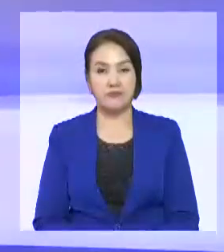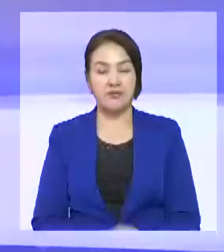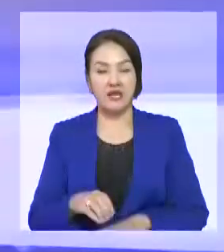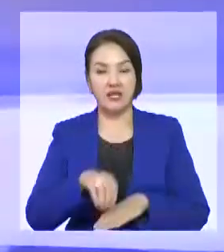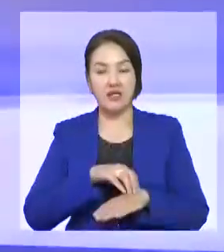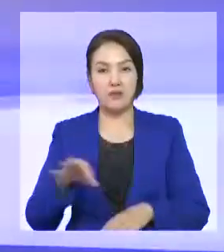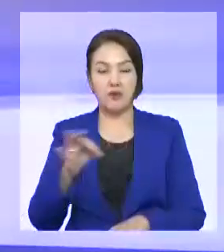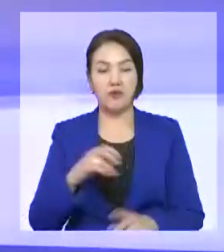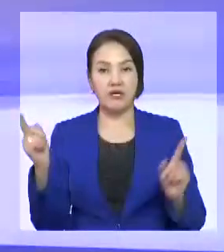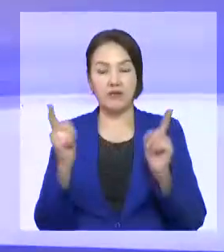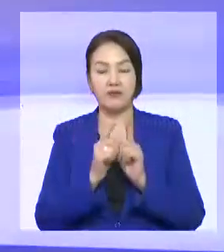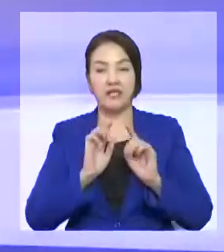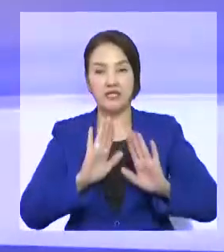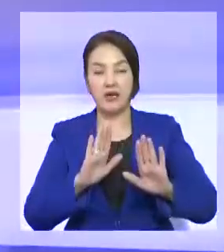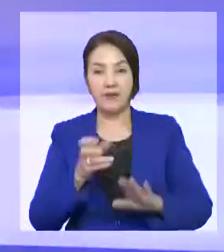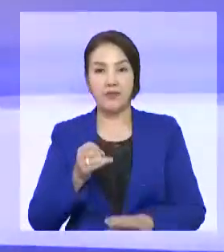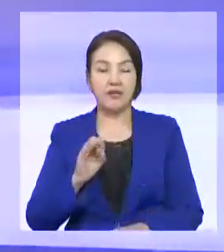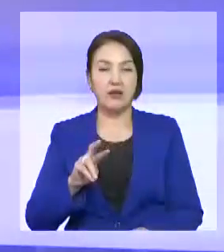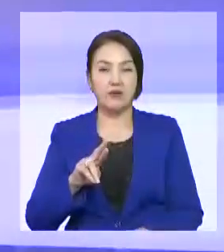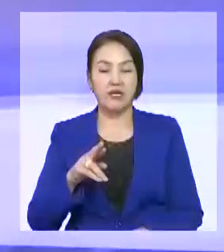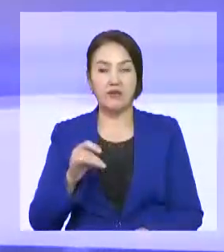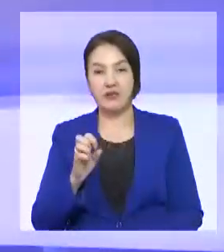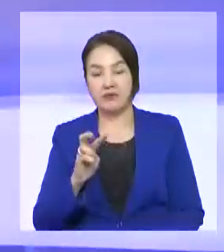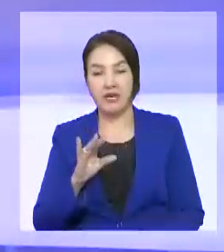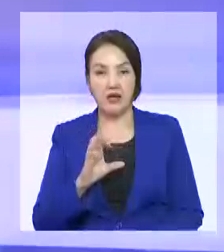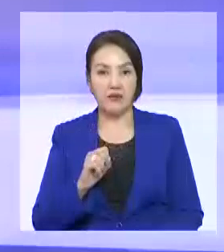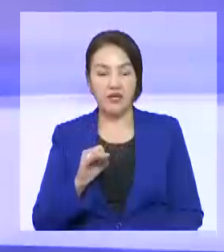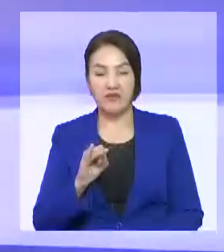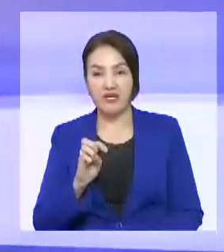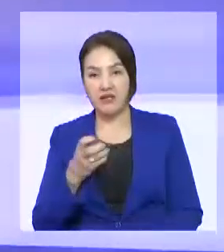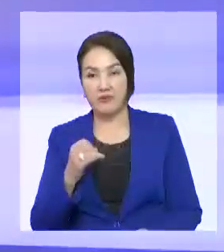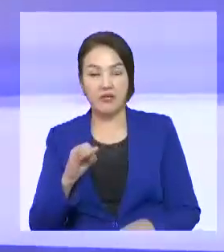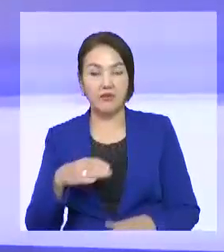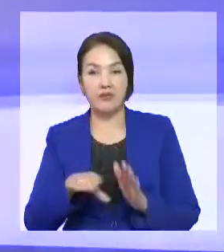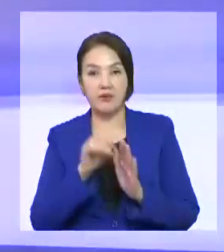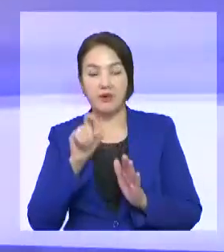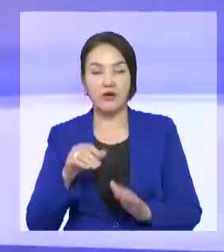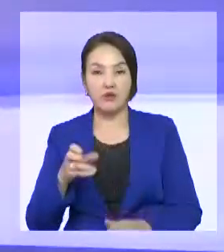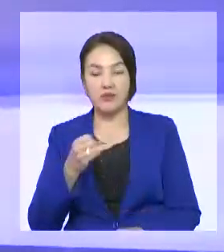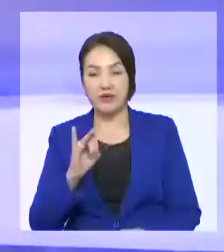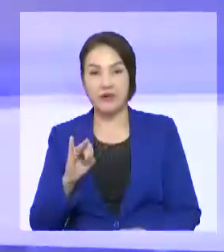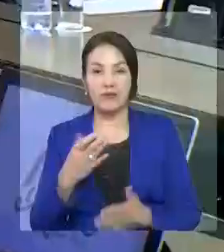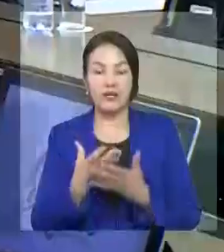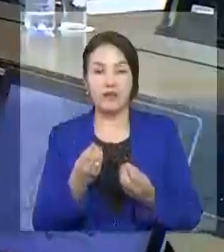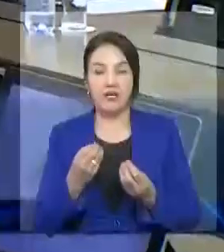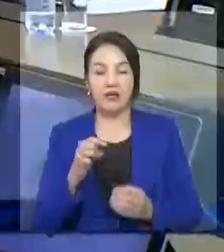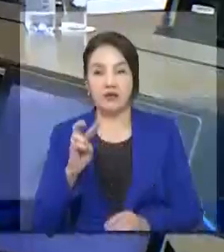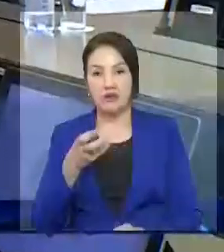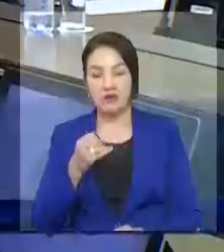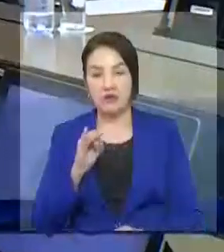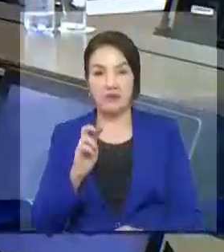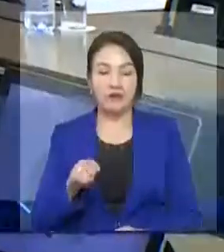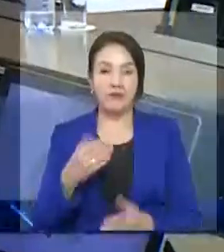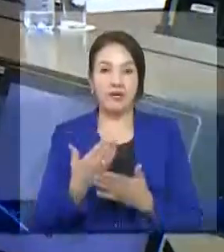Аким области встретился с заместителем председателя Мажилиса парламента Данией Еспаевой, депутатами Жолдыз Сулейменовой и Казыбеком